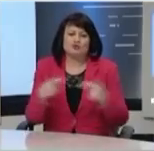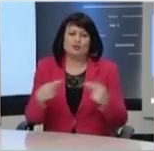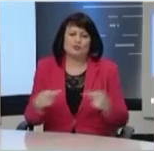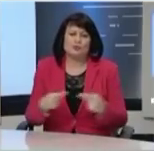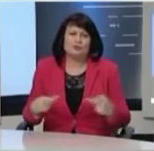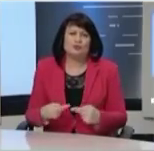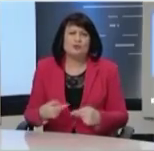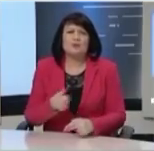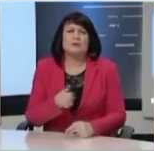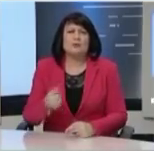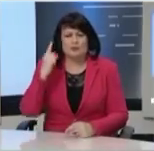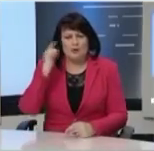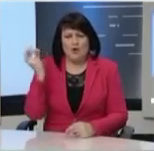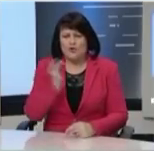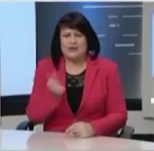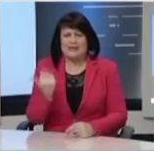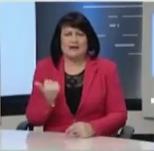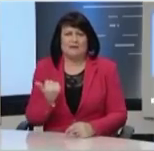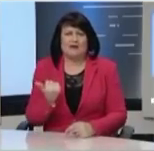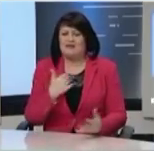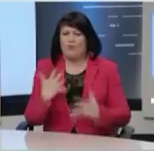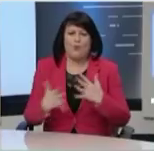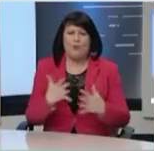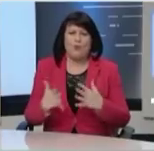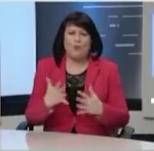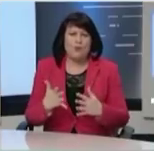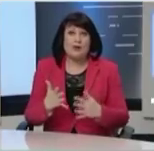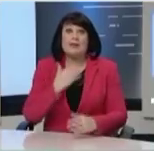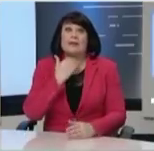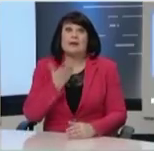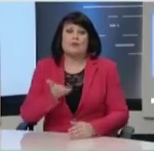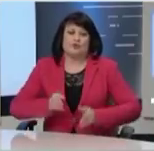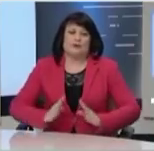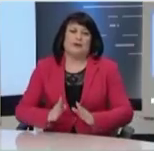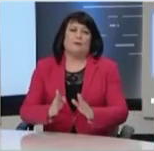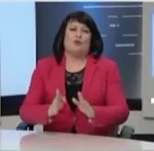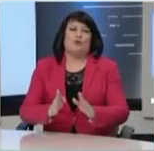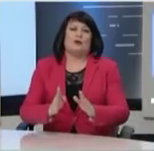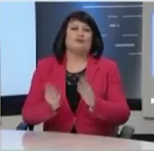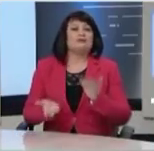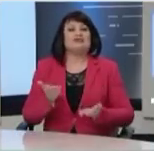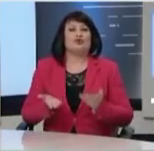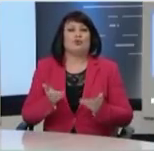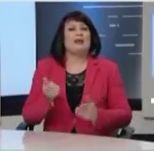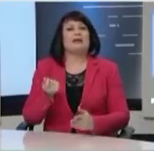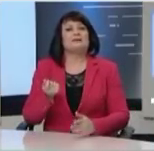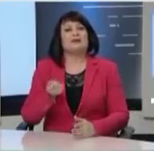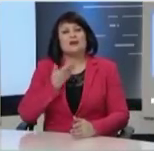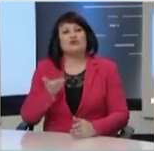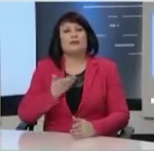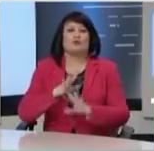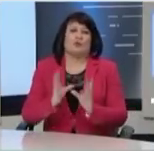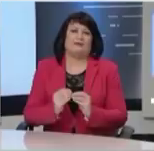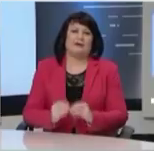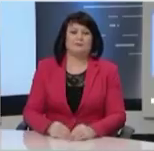αυτές ανορθολογικά δομημένες δεν ήταν ικανές να οδηγήσουν σε δημοσιονομική ισορροπία. Και ενώ